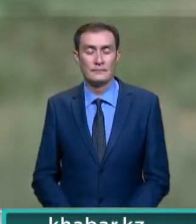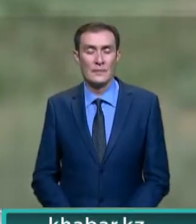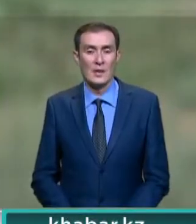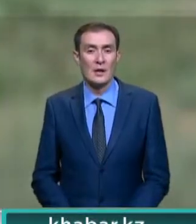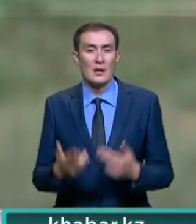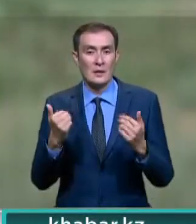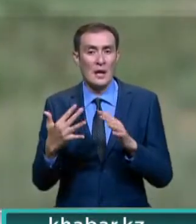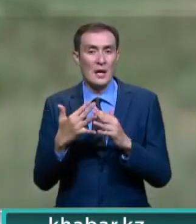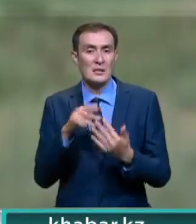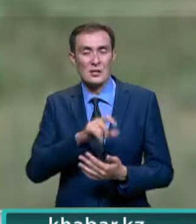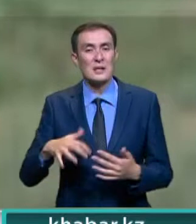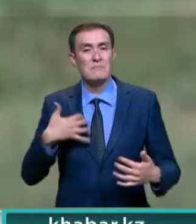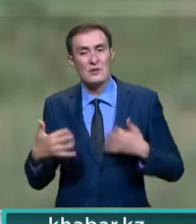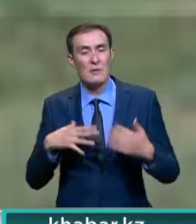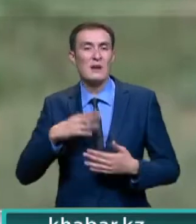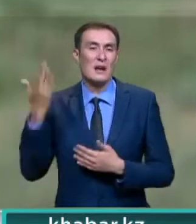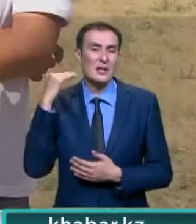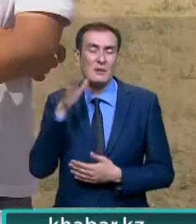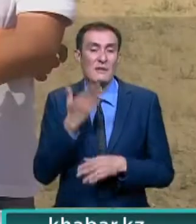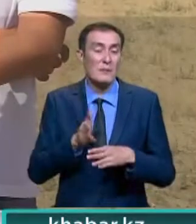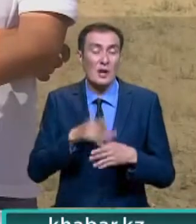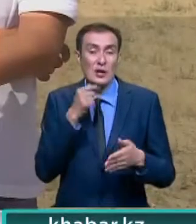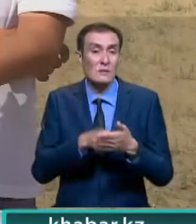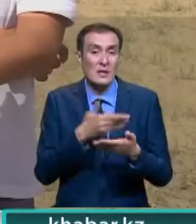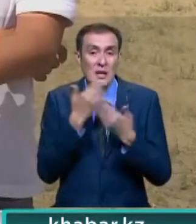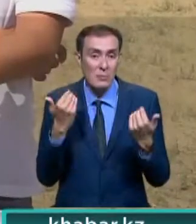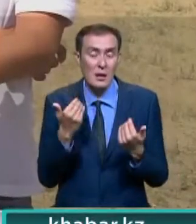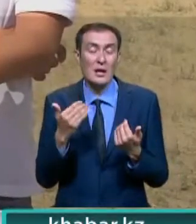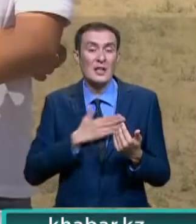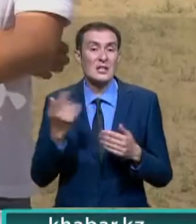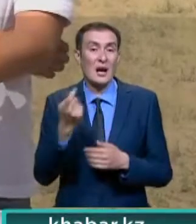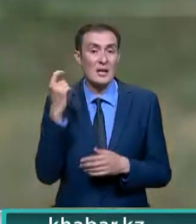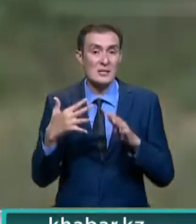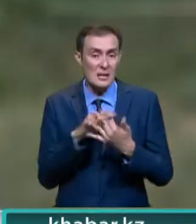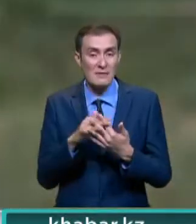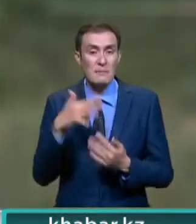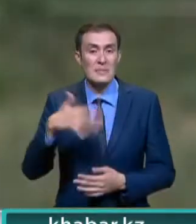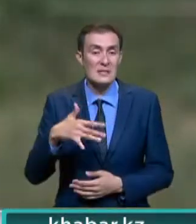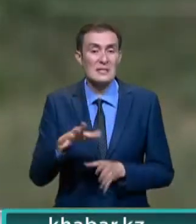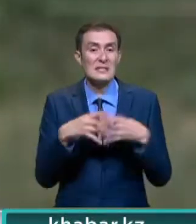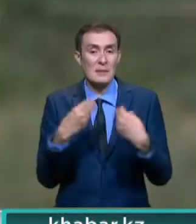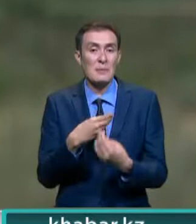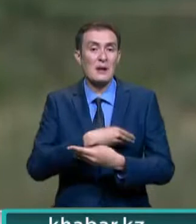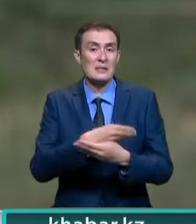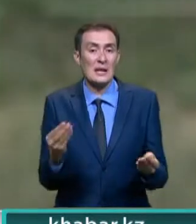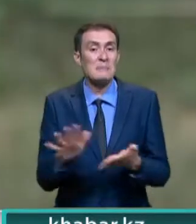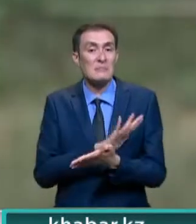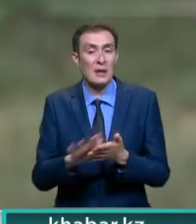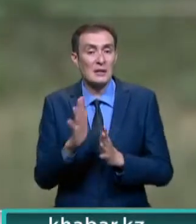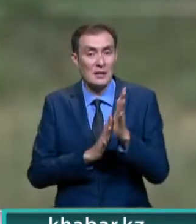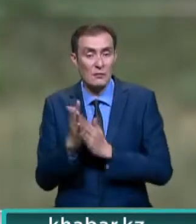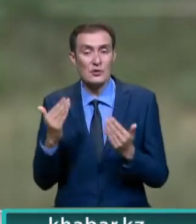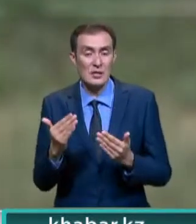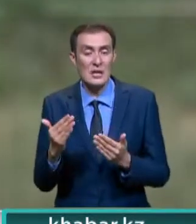Да, сельчане переживали сложные времена, когда нечем было кормить скот. Наши крестьянские хозяйства 50 семьям раздали корма бесплатно. Сейчас